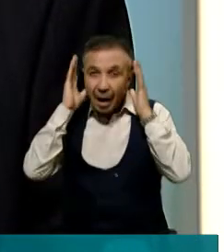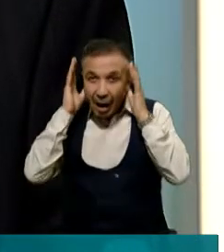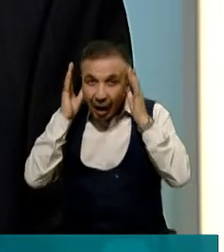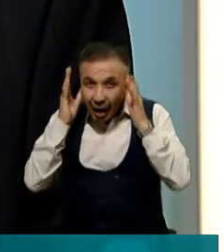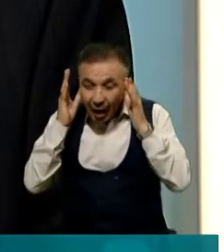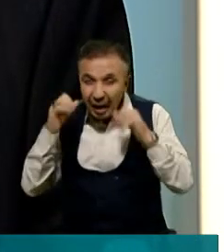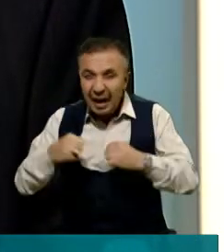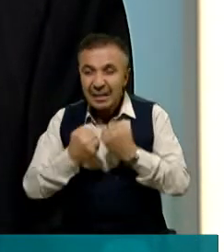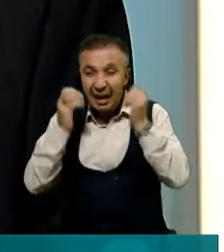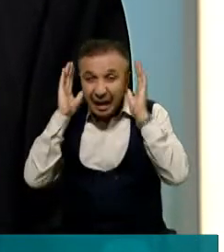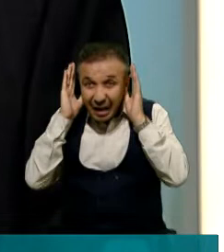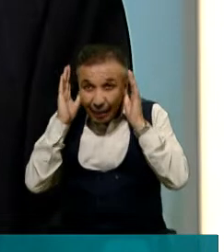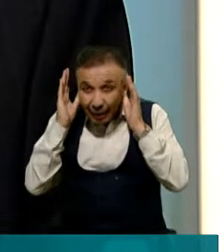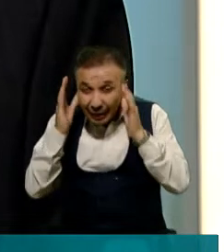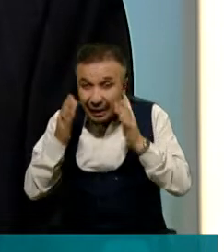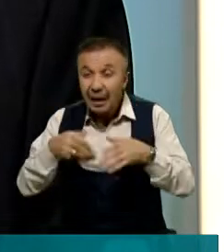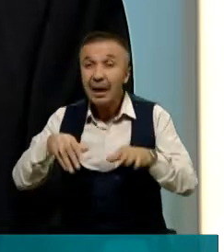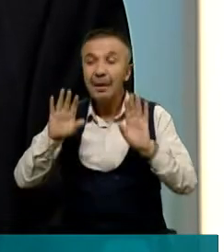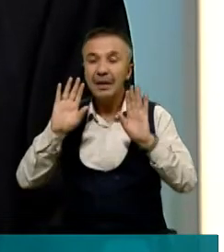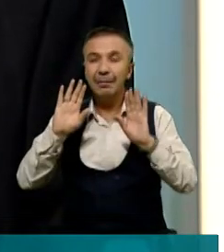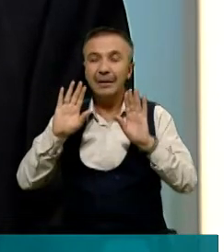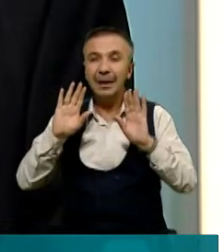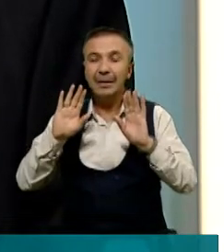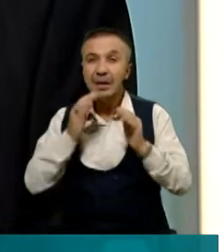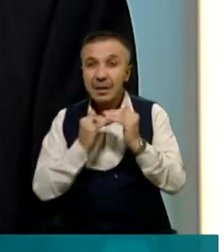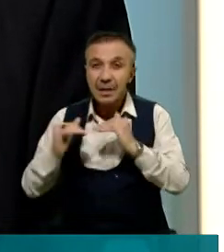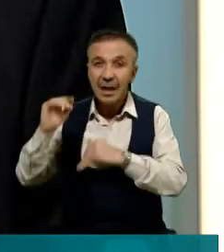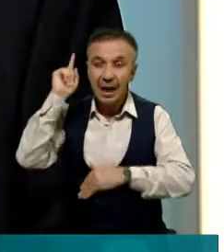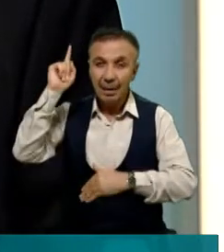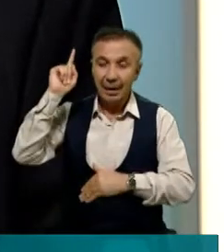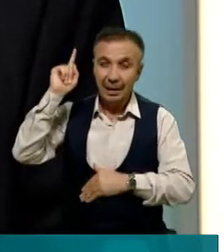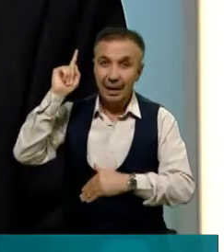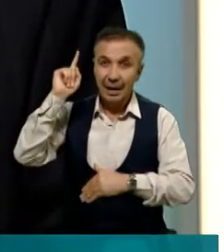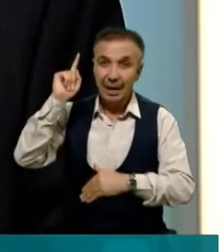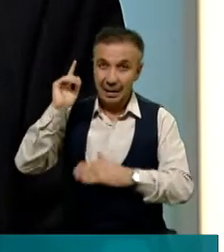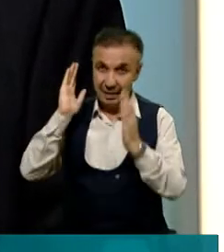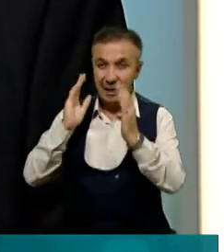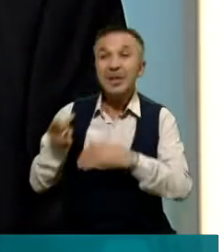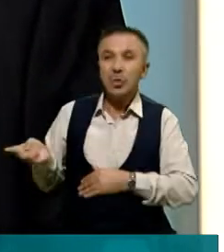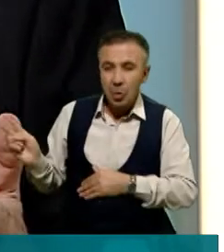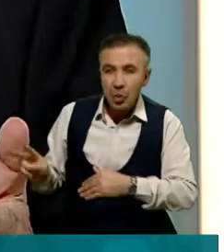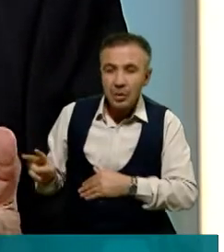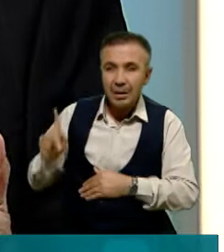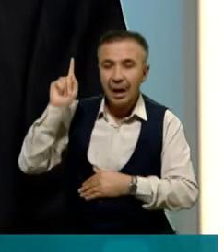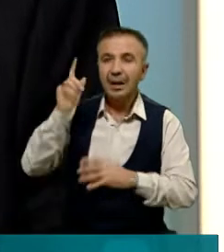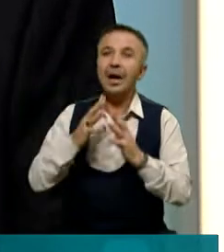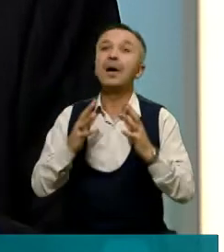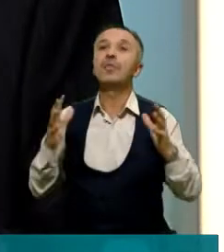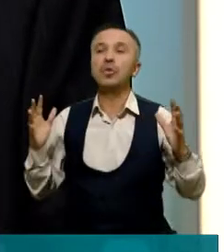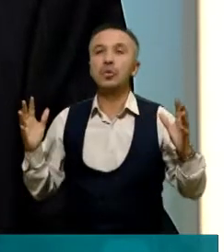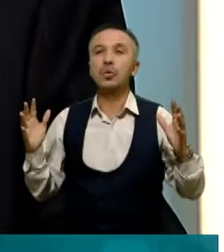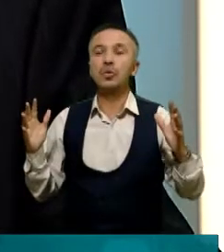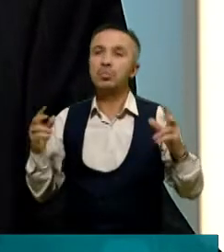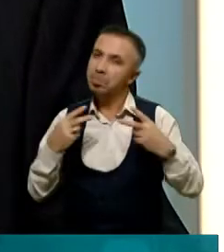kılmadan kaza etmeden cenab-ı Hakk'a intikal edersek Allah büyüktür